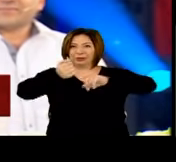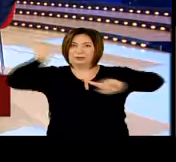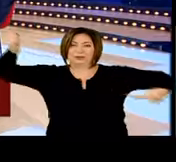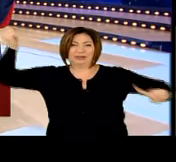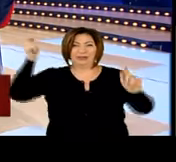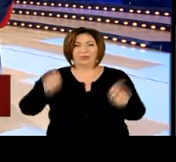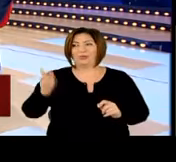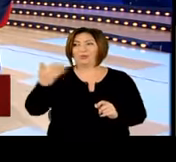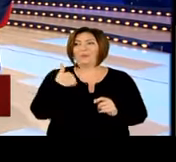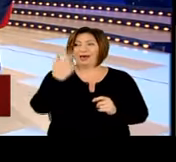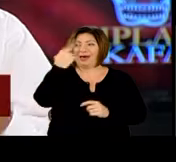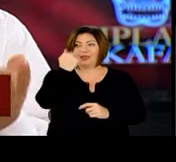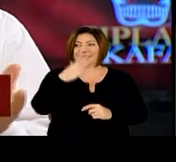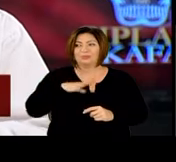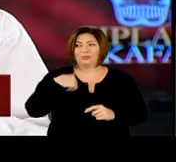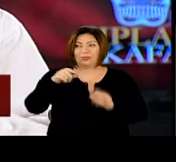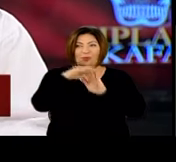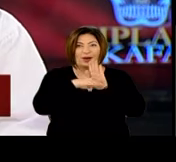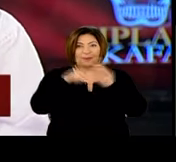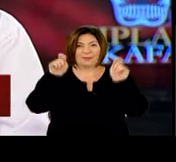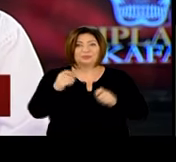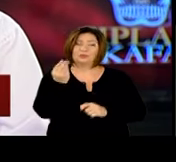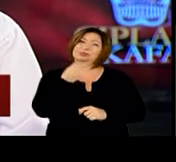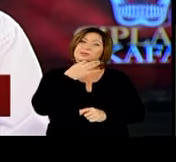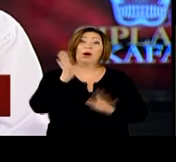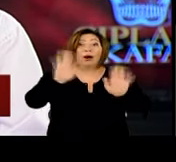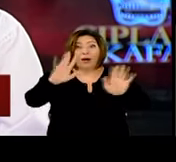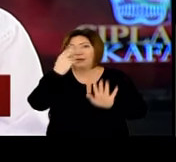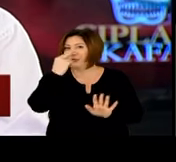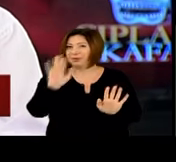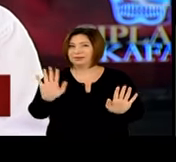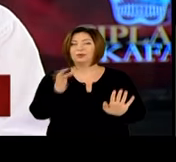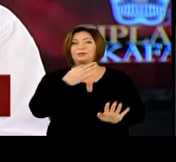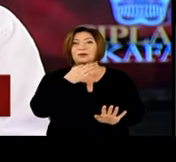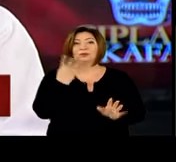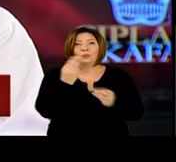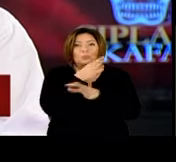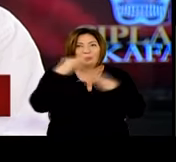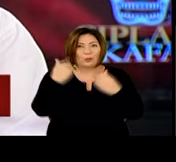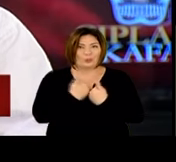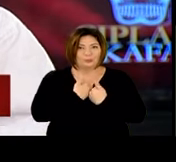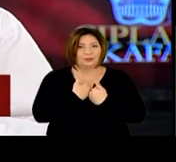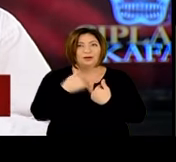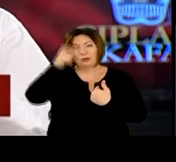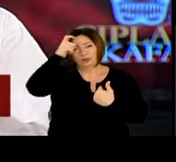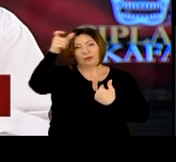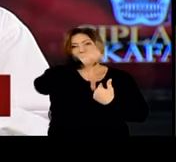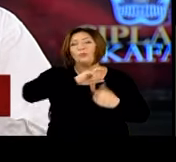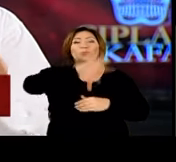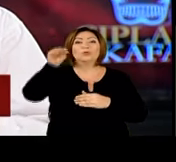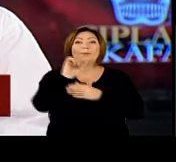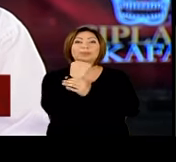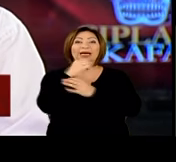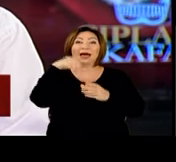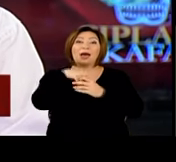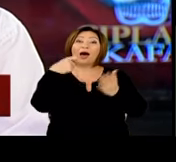falan yapıyor. Buyurun. Ben ağlamak istiyorum çünkü böyle bir program yaptığınız için teşekkür ederiz. Lütfen ağlamayın. İnanın o kadar çok mutluyum ki yani Türkiye'deki bütün meslektaşlarım